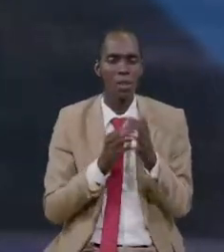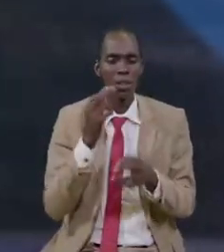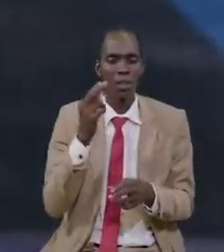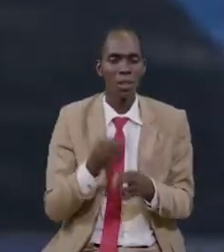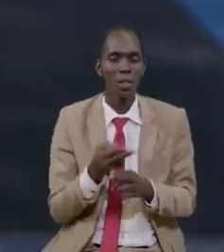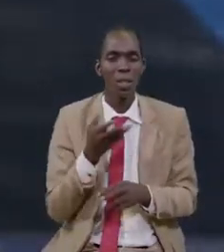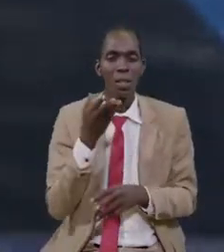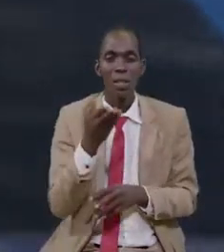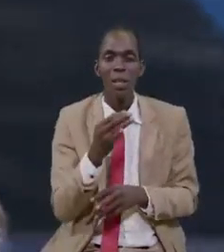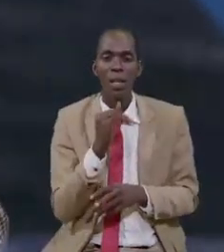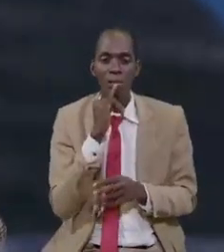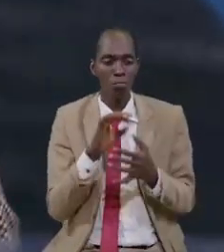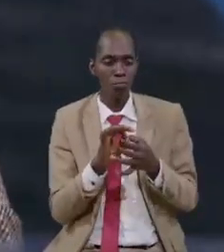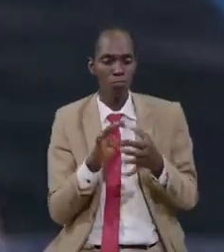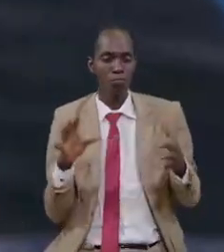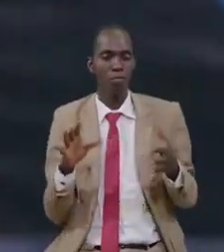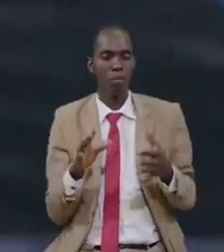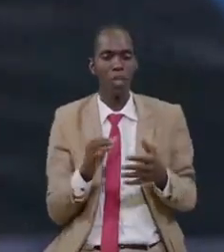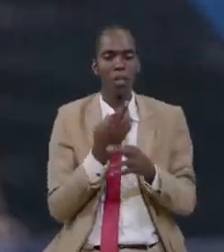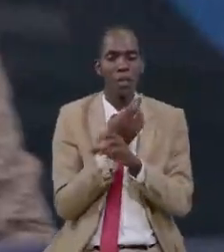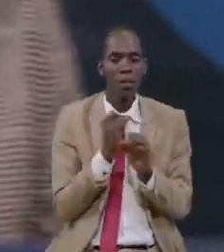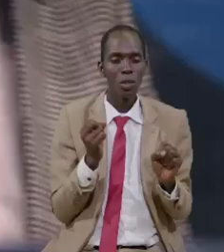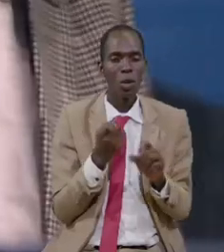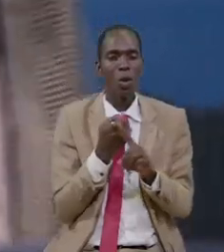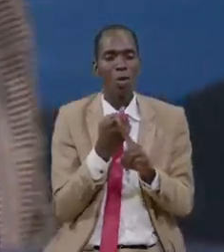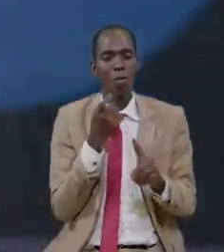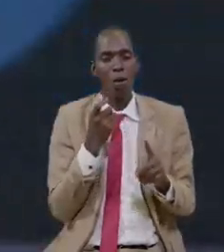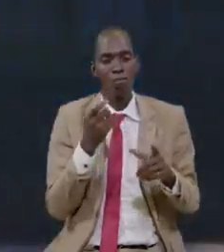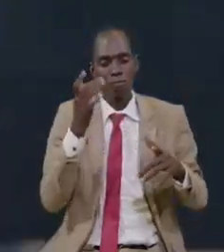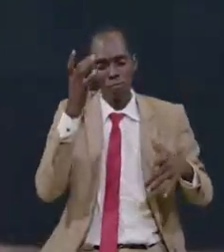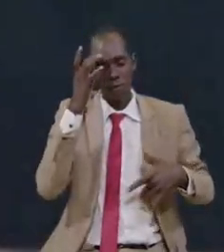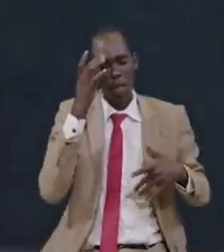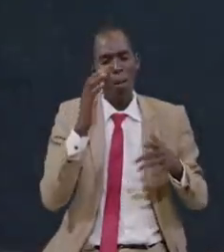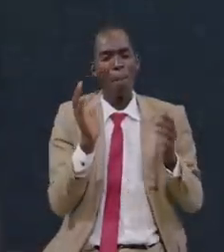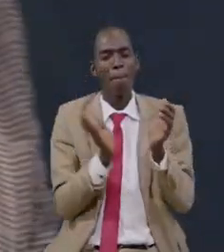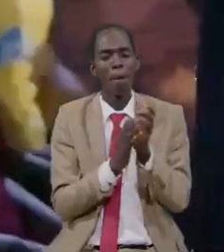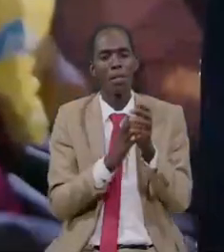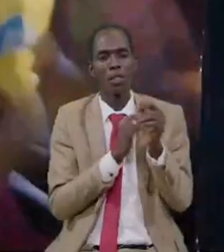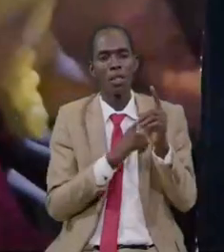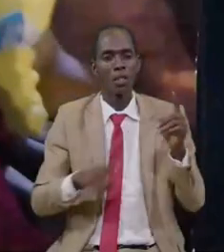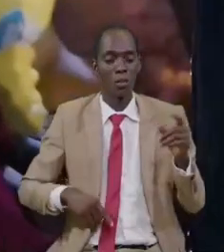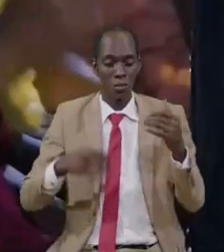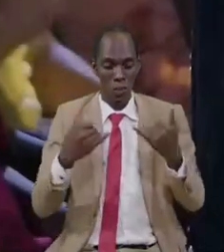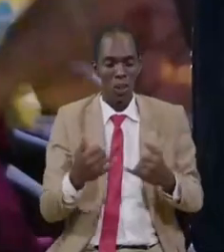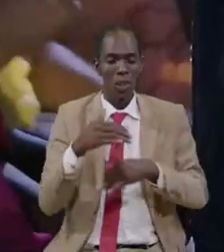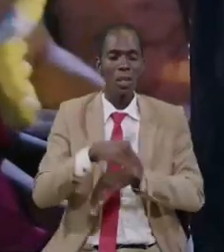Il y a la libération de la maladie. Gloire à Dieu. Ce soir, tu es